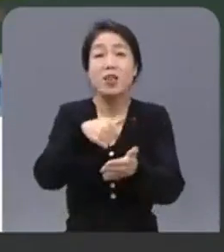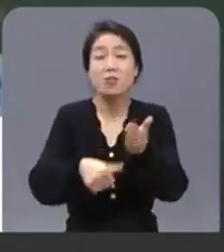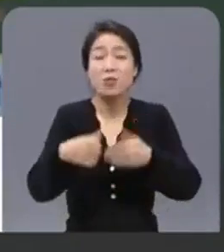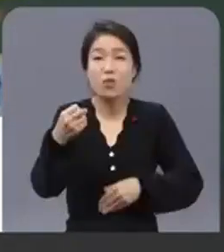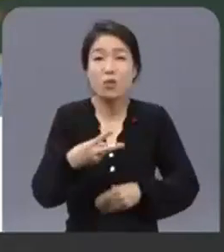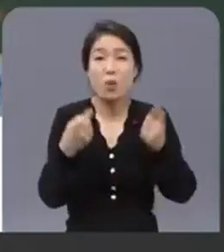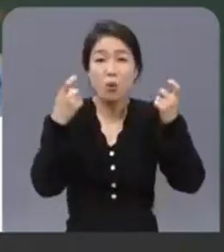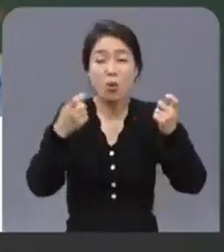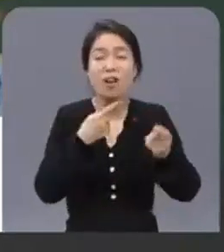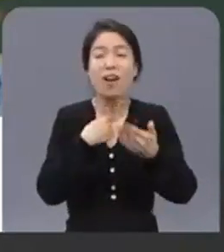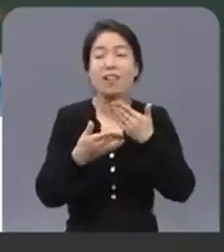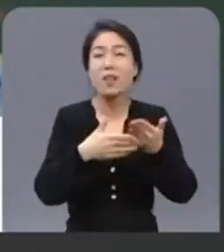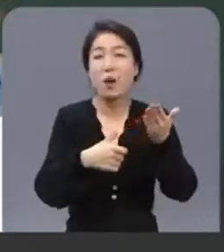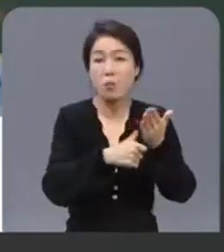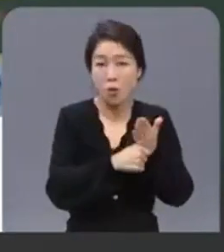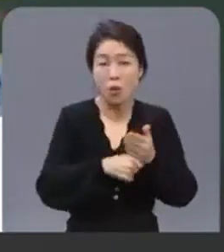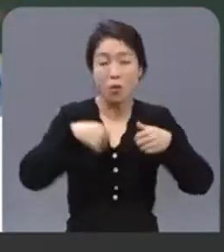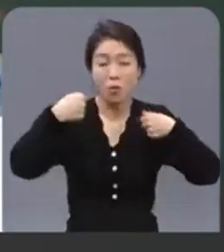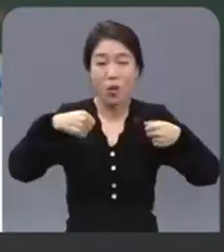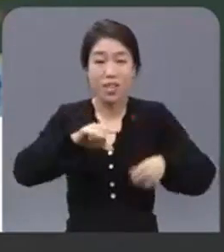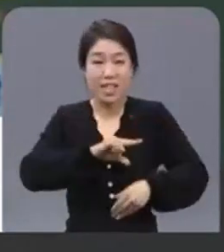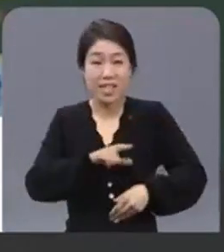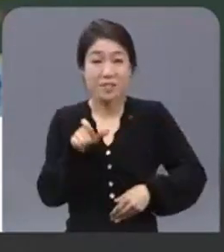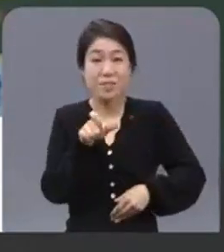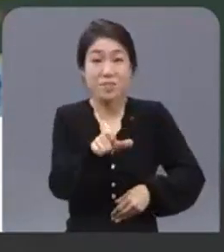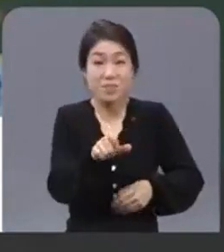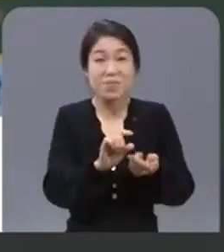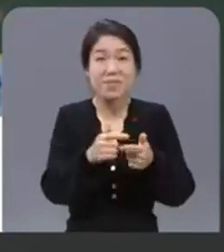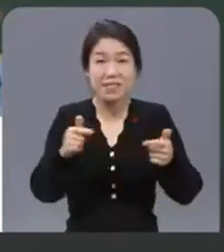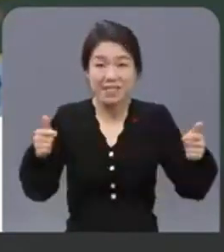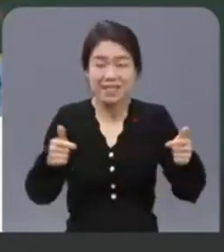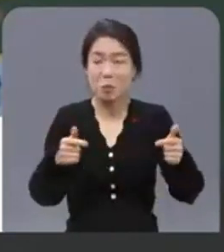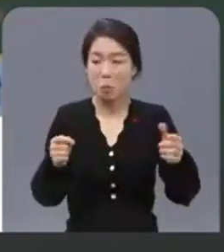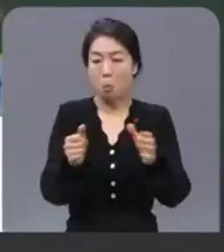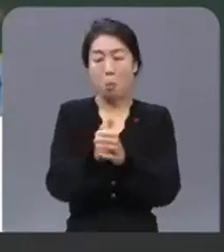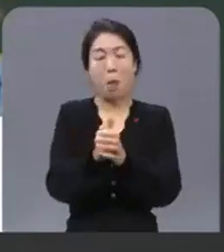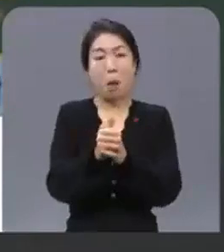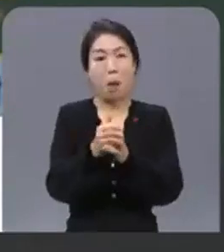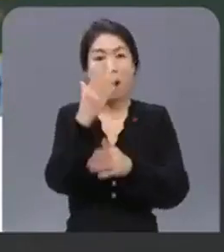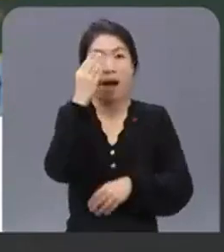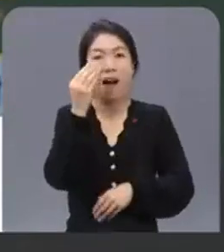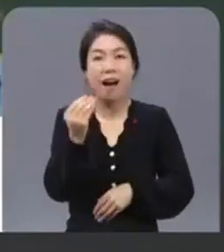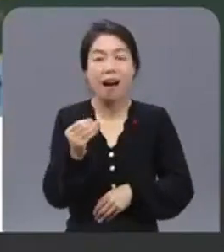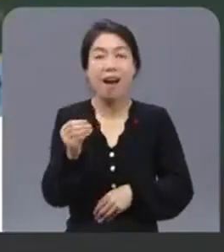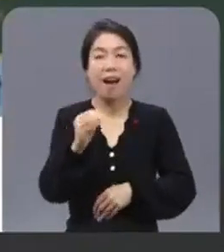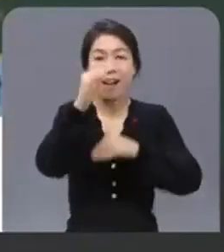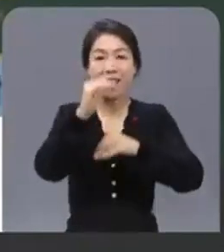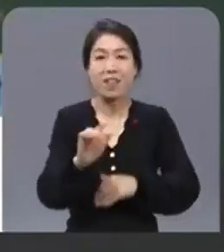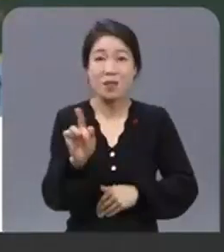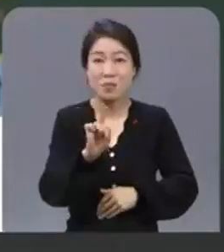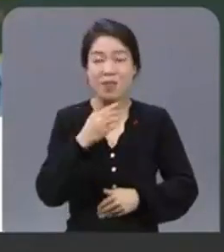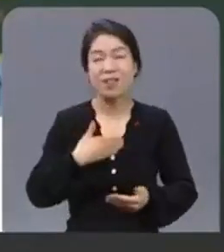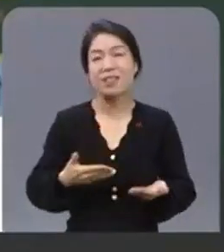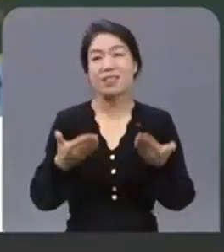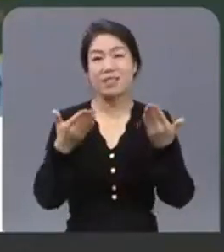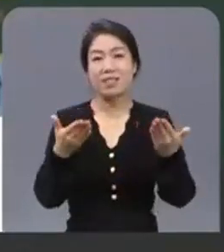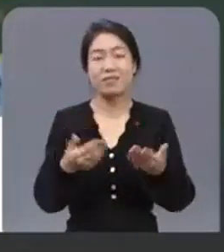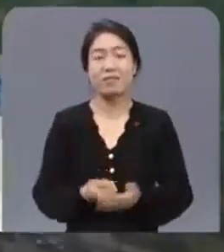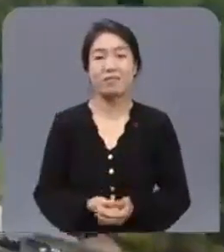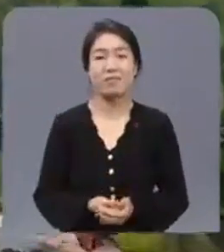아니라 관광체험권이나 공연장 이름 기부 같은 이색상품들이 눈길을 끌고 있습니다 류승룡 기자입니다